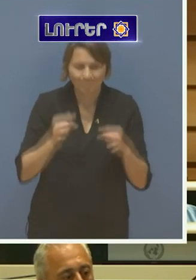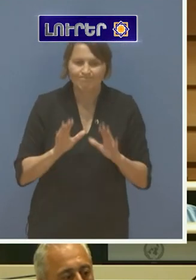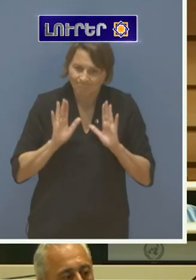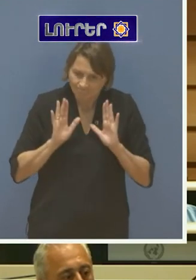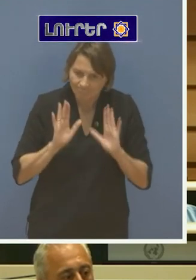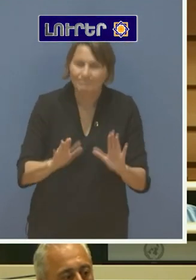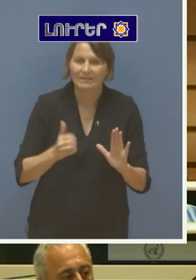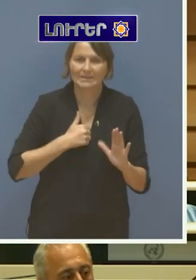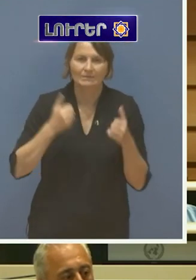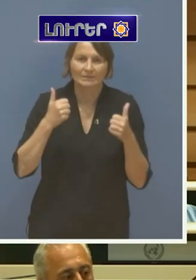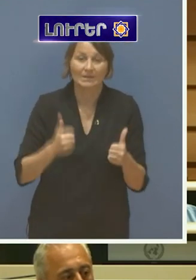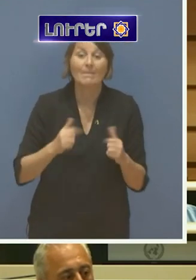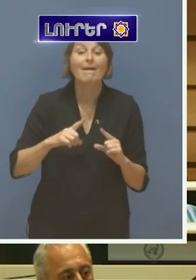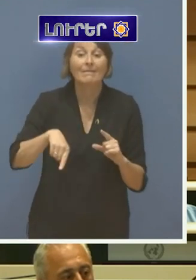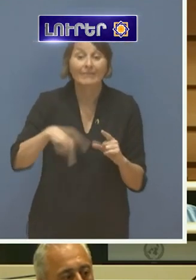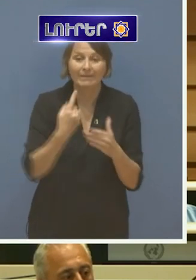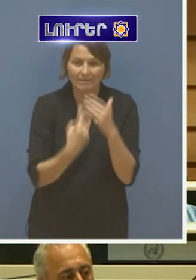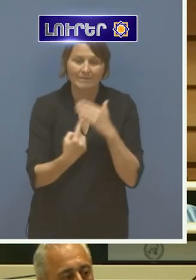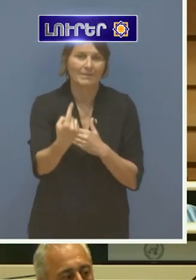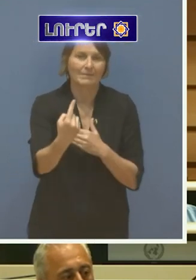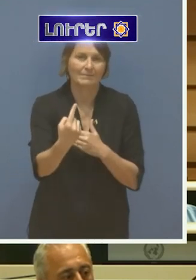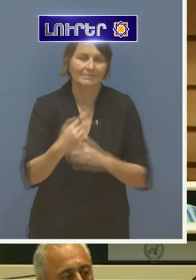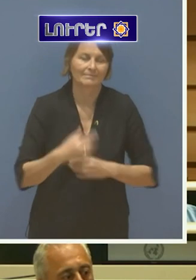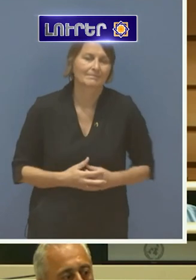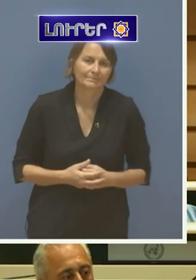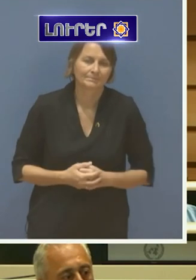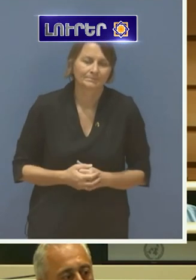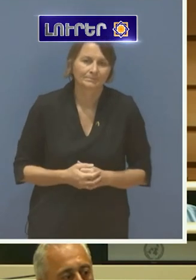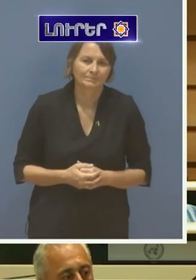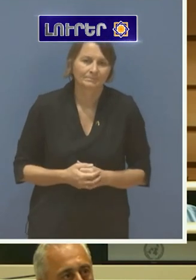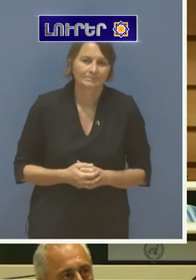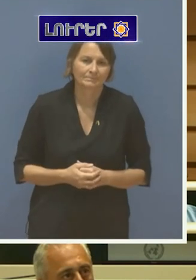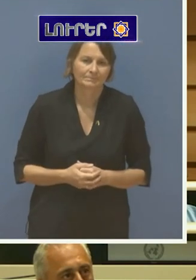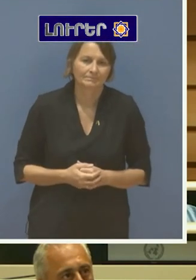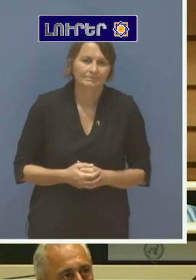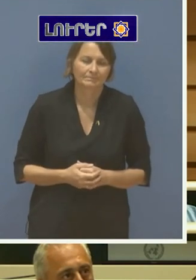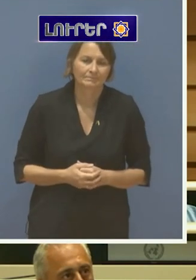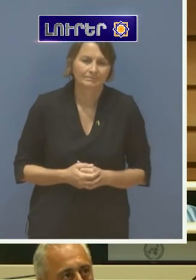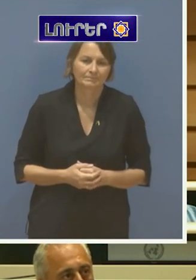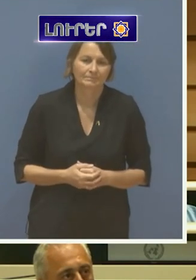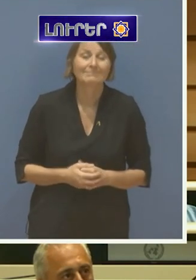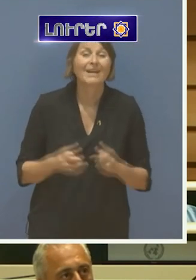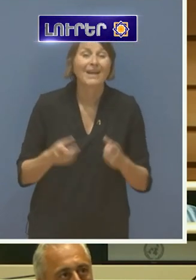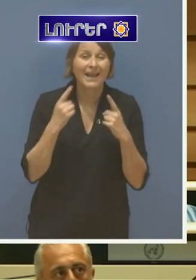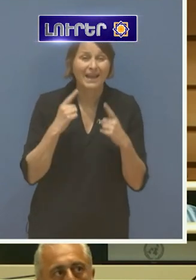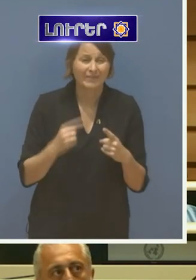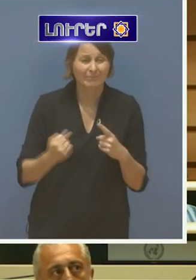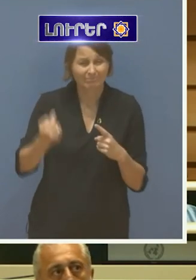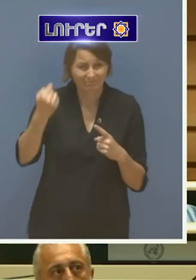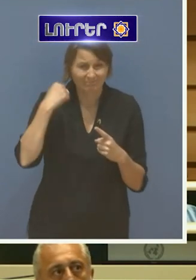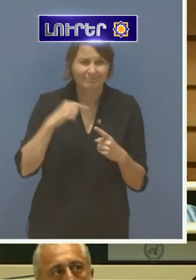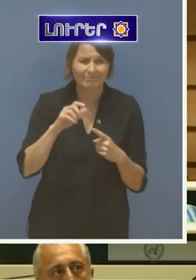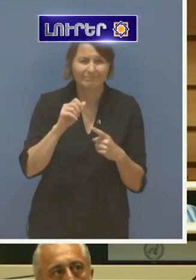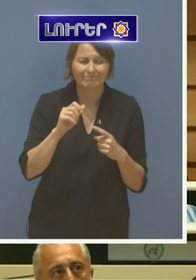յուրե 1920 թվական մայիսի 11-ին ճաշնագիծ դեյությունների քերագույն խորհրդի կողմեն։ 1920 թվական նոյեմբեր 22-ին